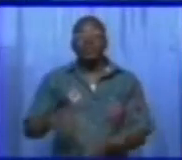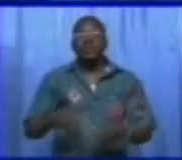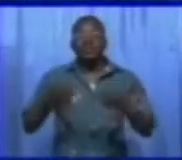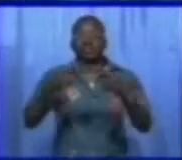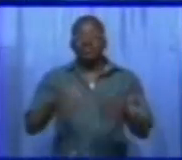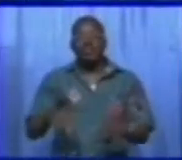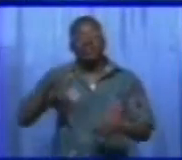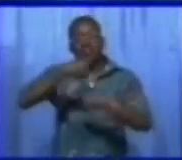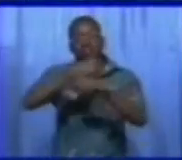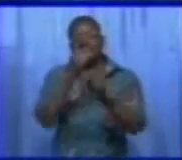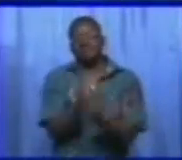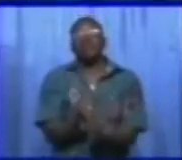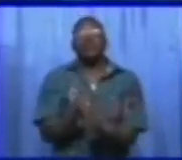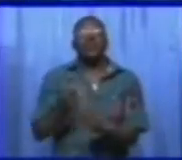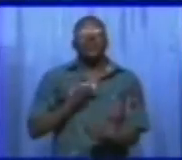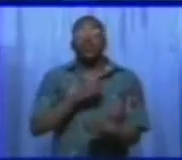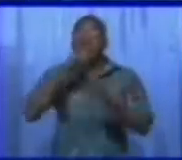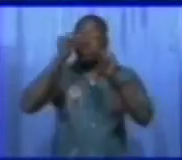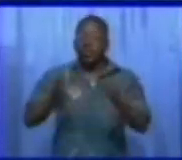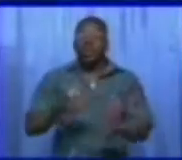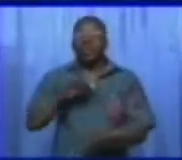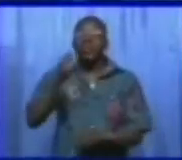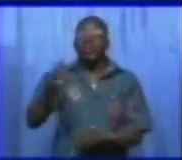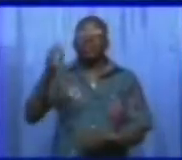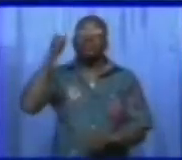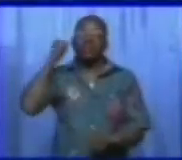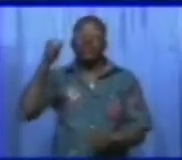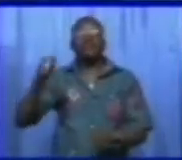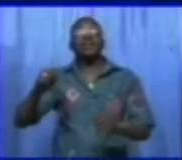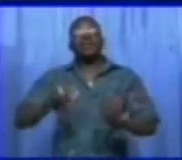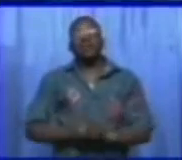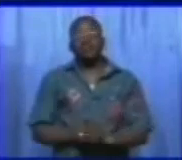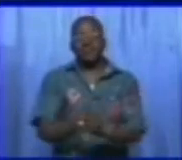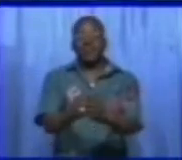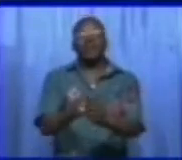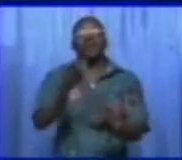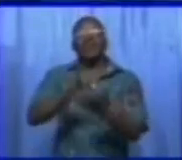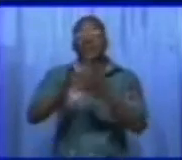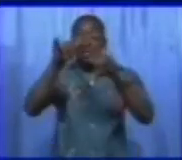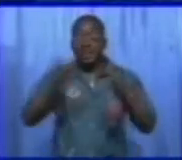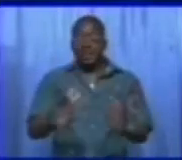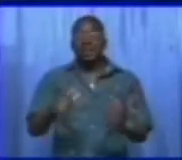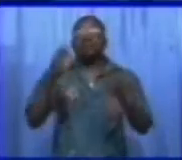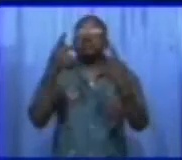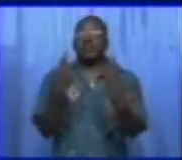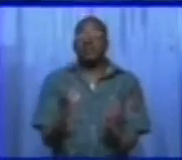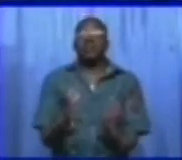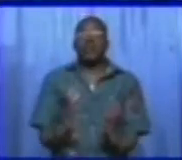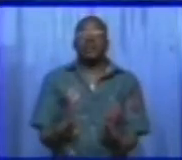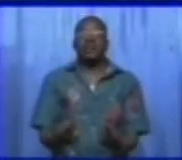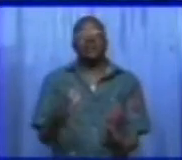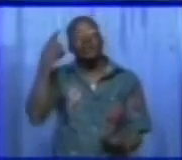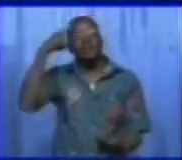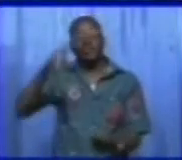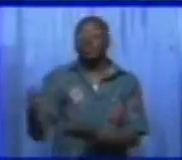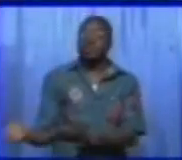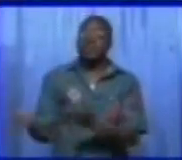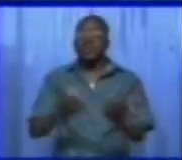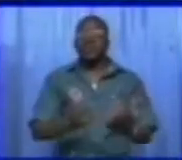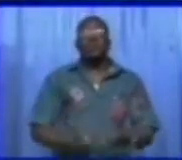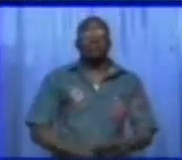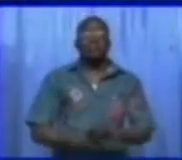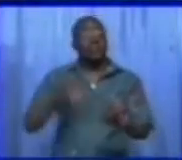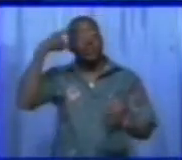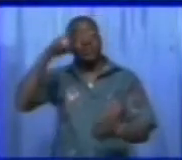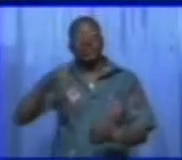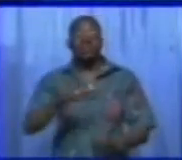les accueillons. Donc nous ne pouvons pas aussi refuser de les accompagner, ne serait-ce que par notre présence pour leur apporter notre soutien moral.